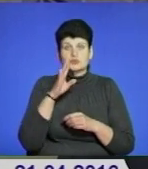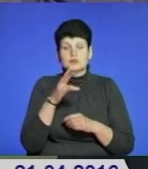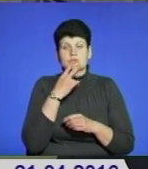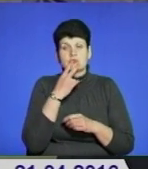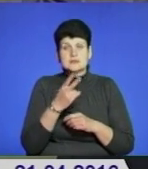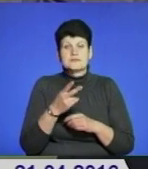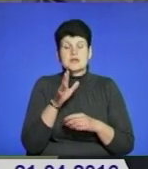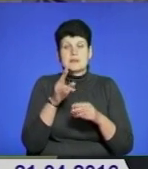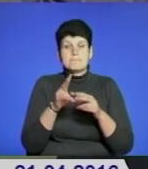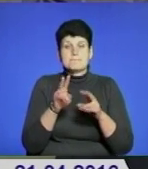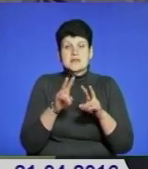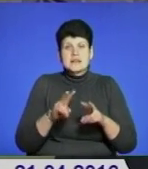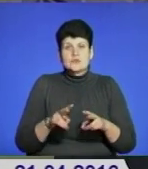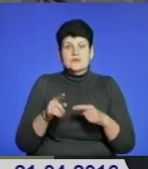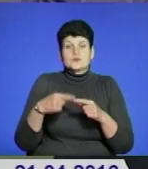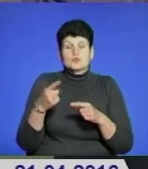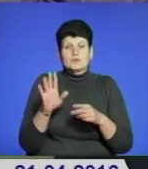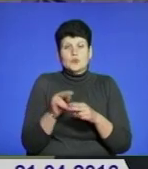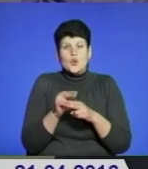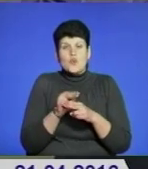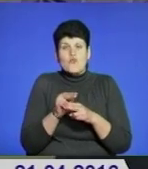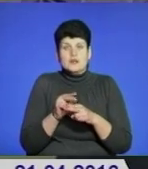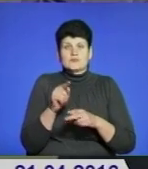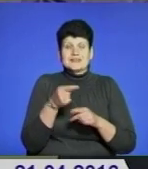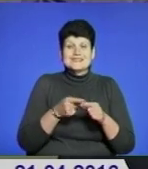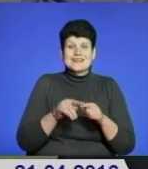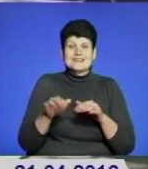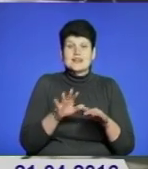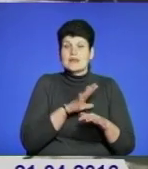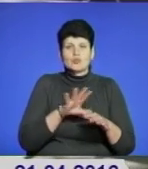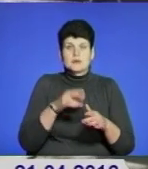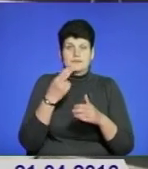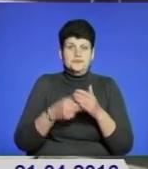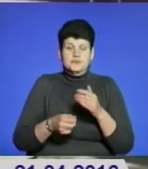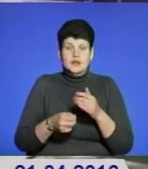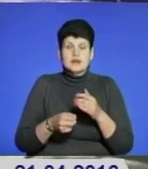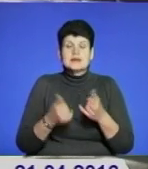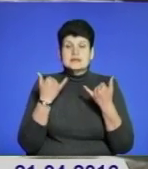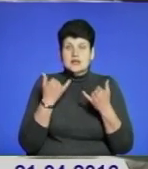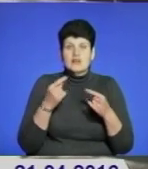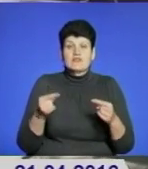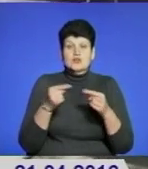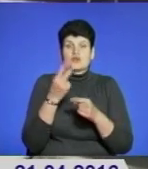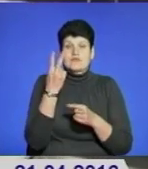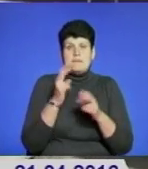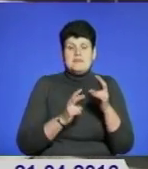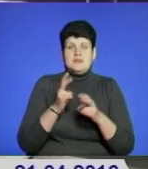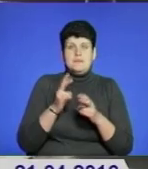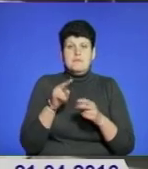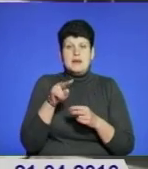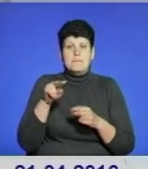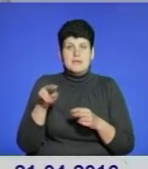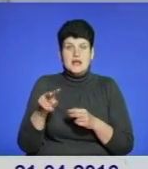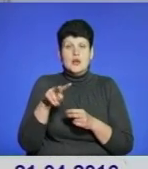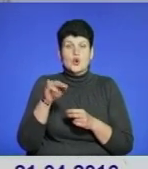час перегляду наступного тарифу, будемо коригувати для того, щоб ця діяльність не була збитковою. Наразі визначено два підприємства – ПП «Люкс» та